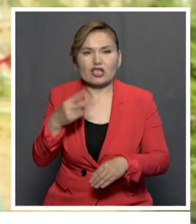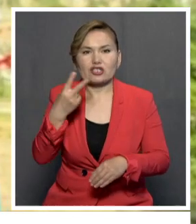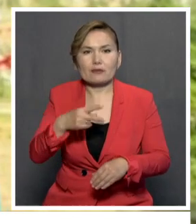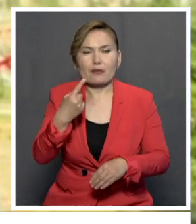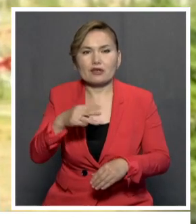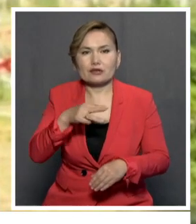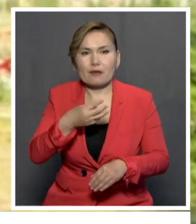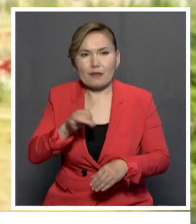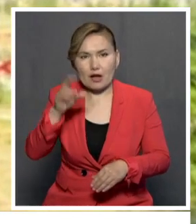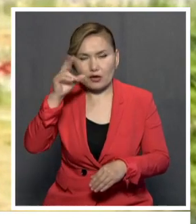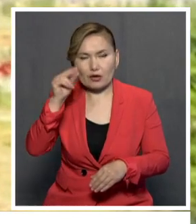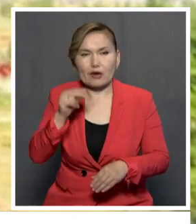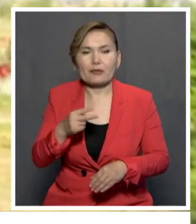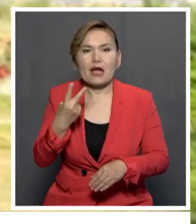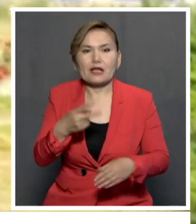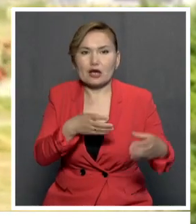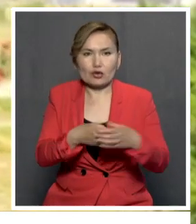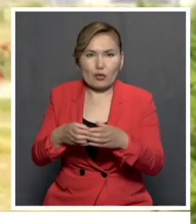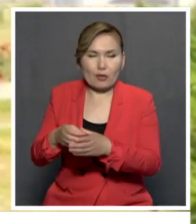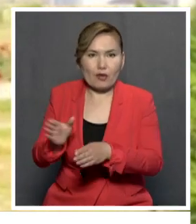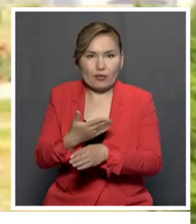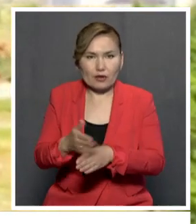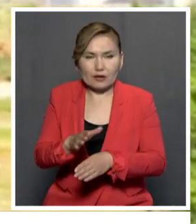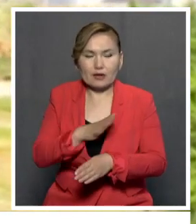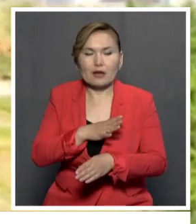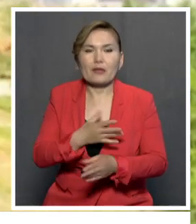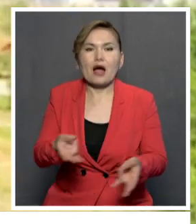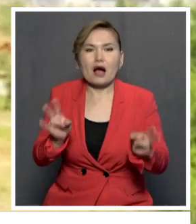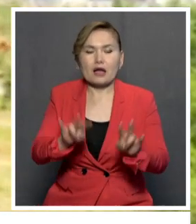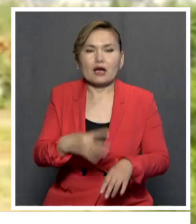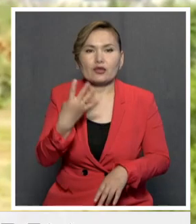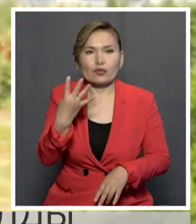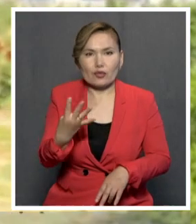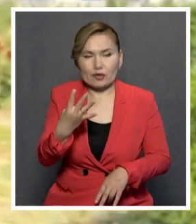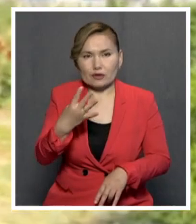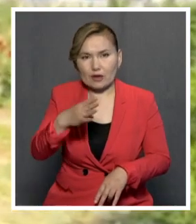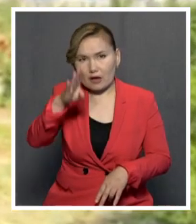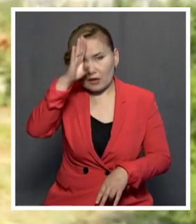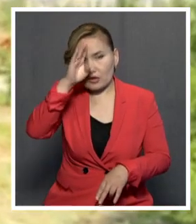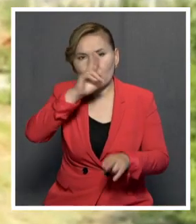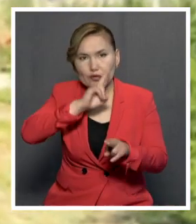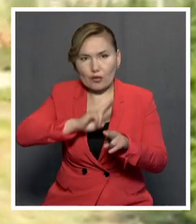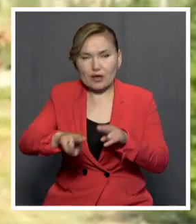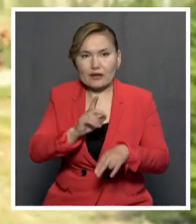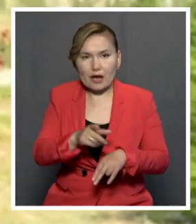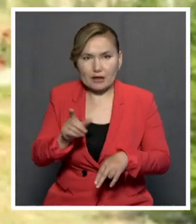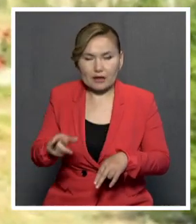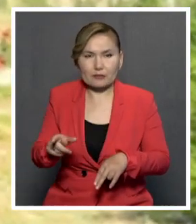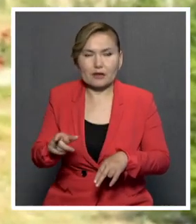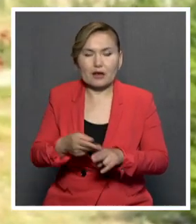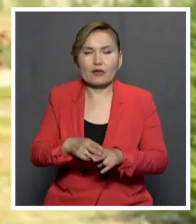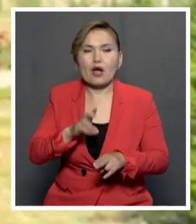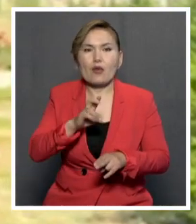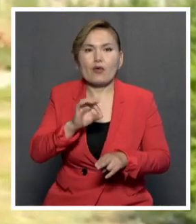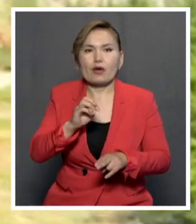күні екі топқа бөлінген, және де қалған төрт жоғалған азаматтар Өгем